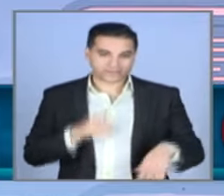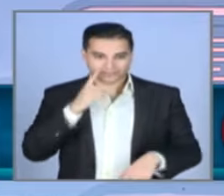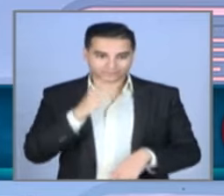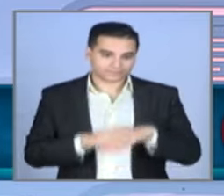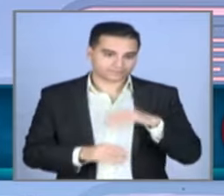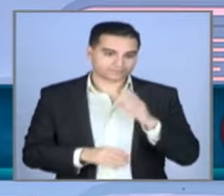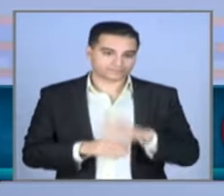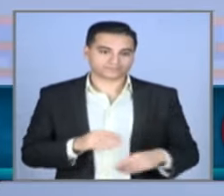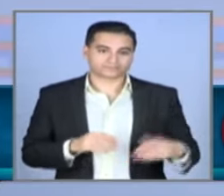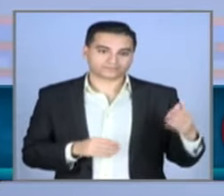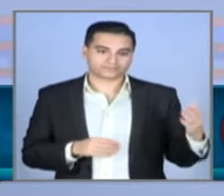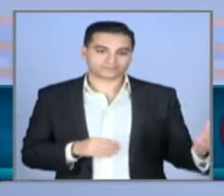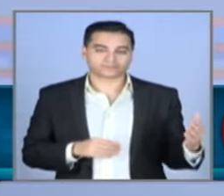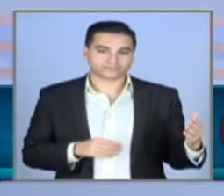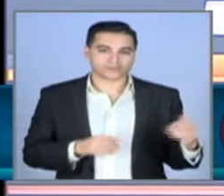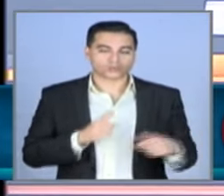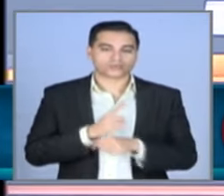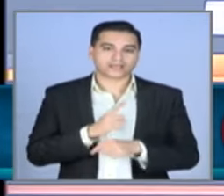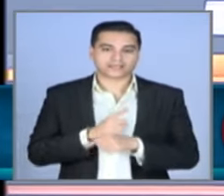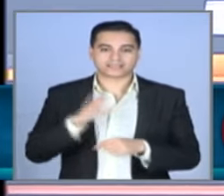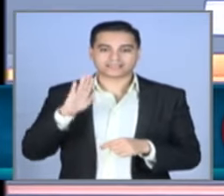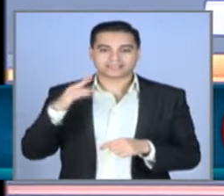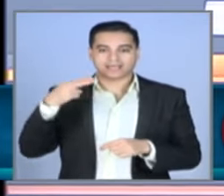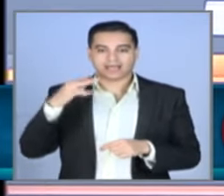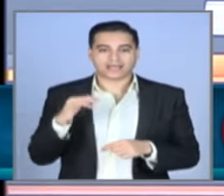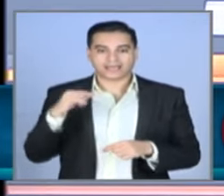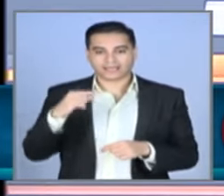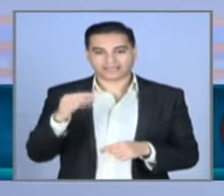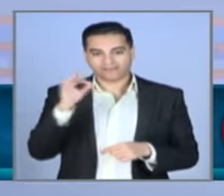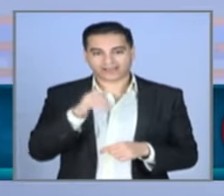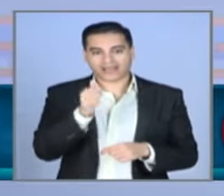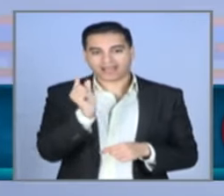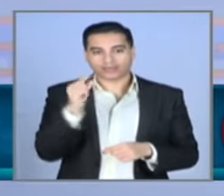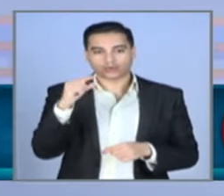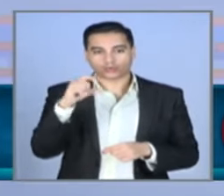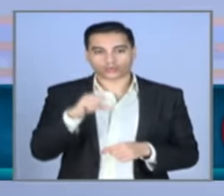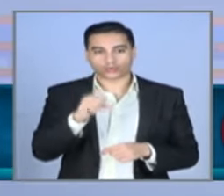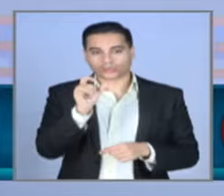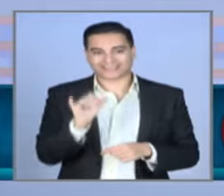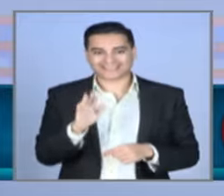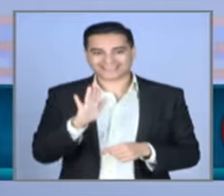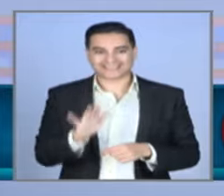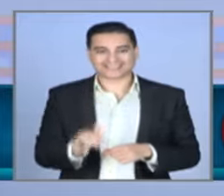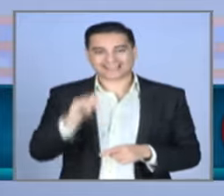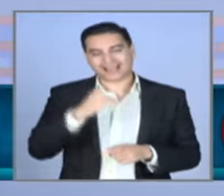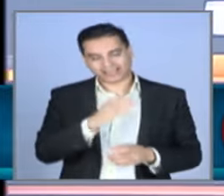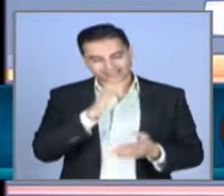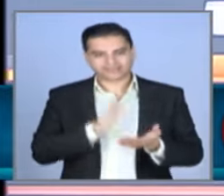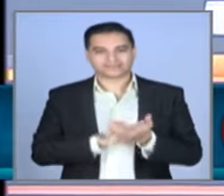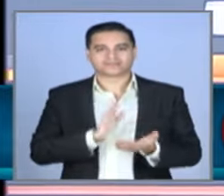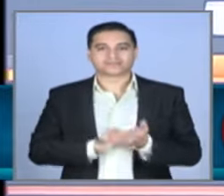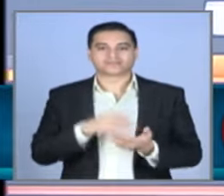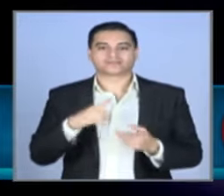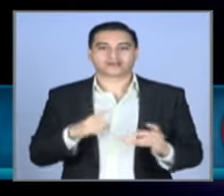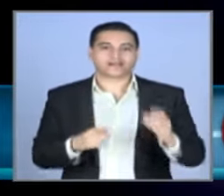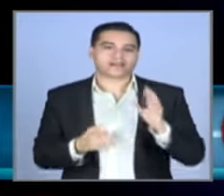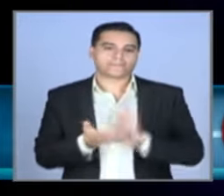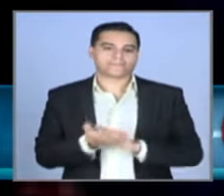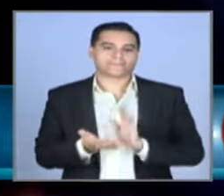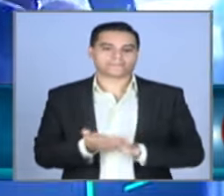إجابة؟ أستاذ سعيد، إجابتك؟ إندونيسيا. إندونيسيا، برافو عليك، إجابة صحيحة.